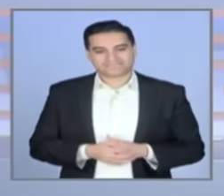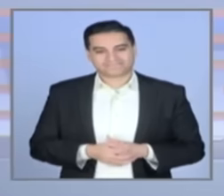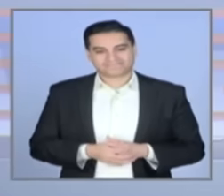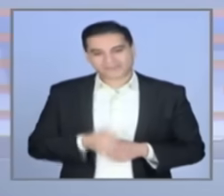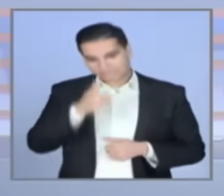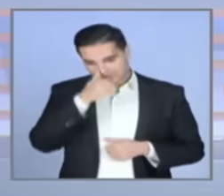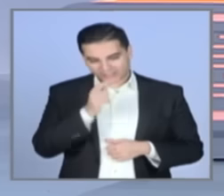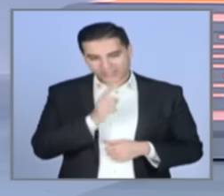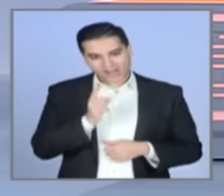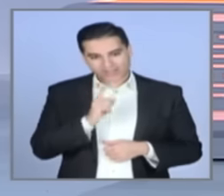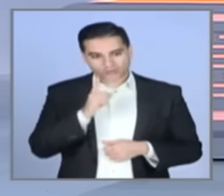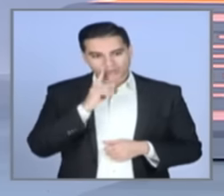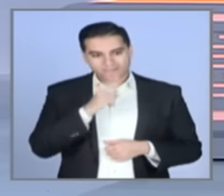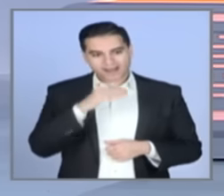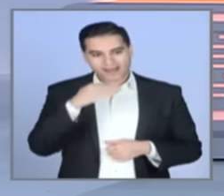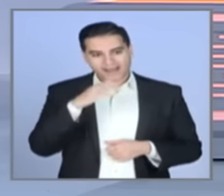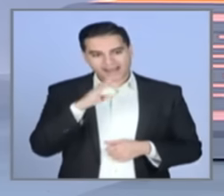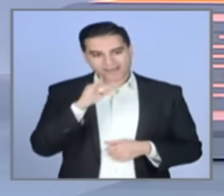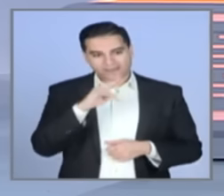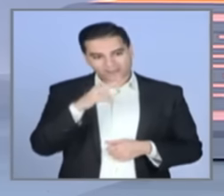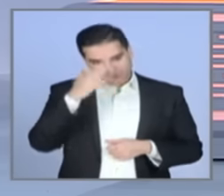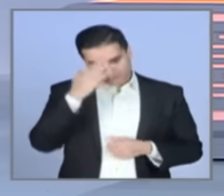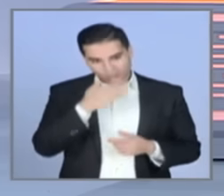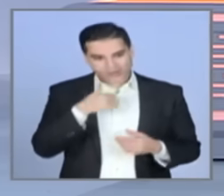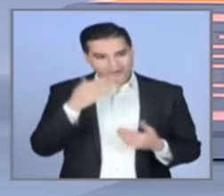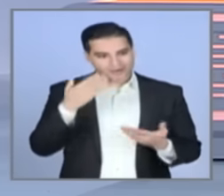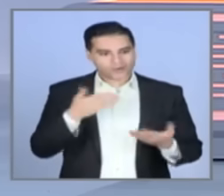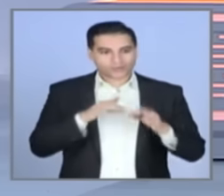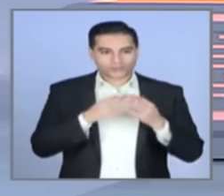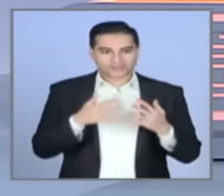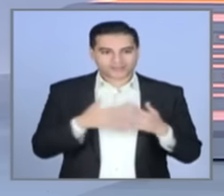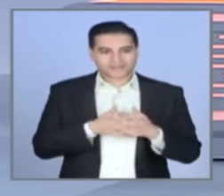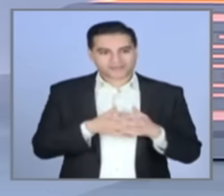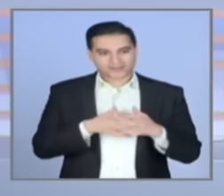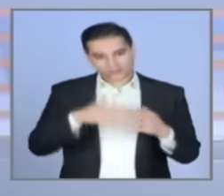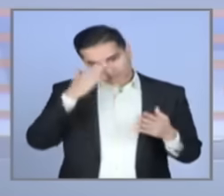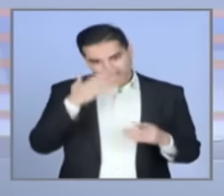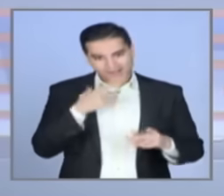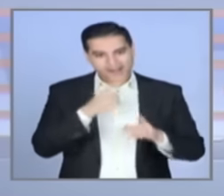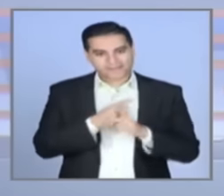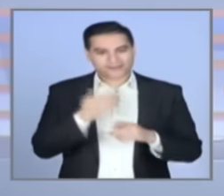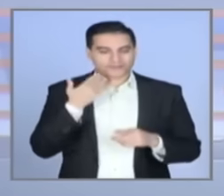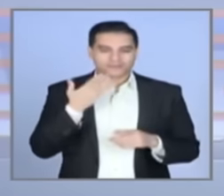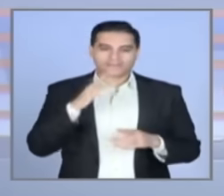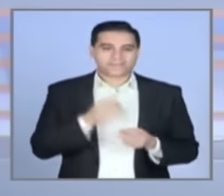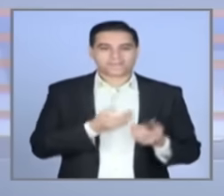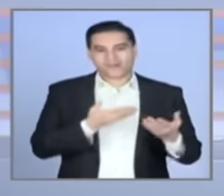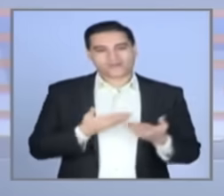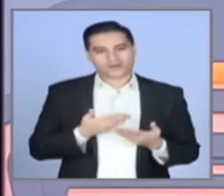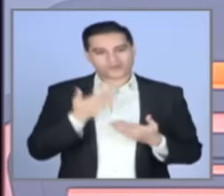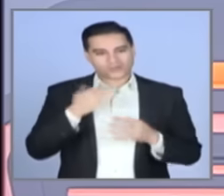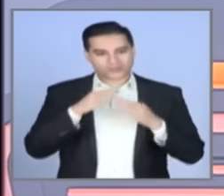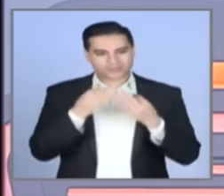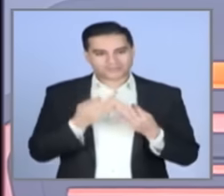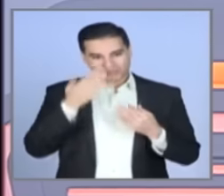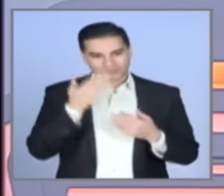ما تزعليش يا مدام حكمة. أنا كفاية إن أنا شفت حضرتك وقعدنا في العيلة وبقينا في العيلة. طبعاً. بس طبعاً. والله ده منورين العيلة.